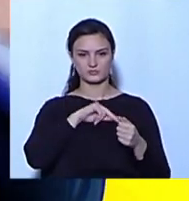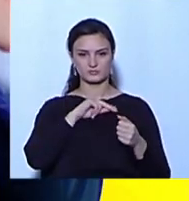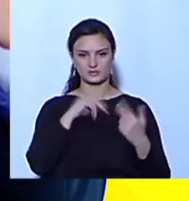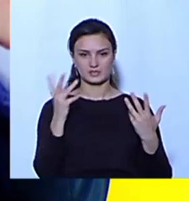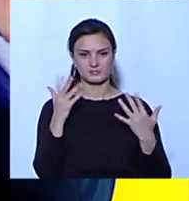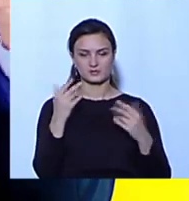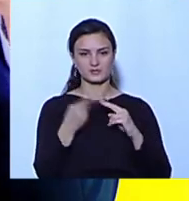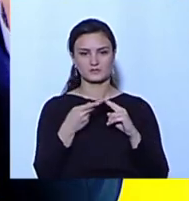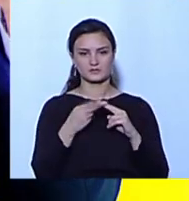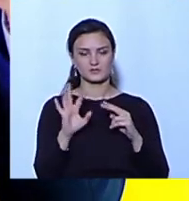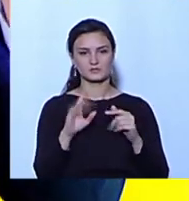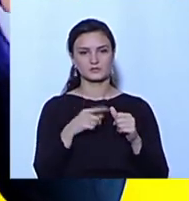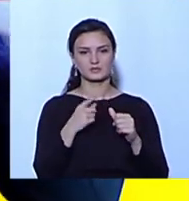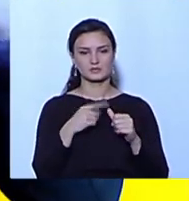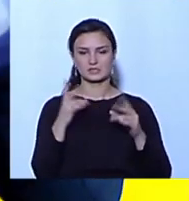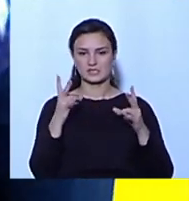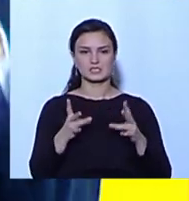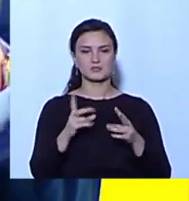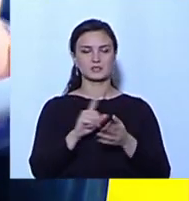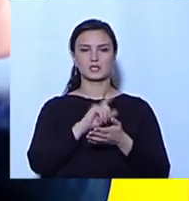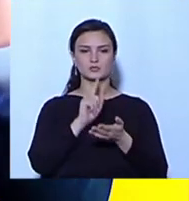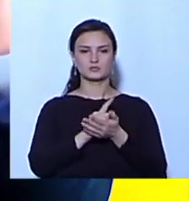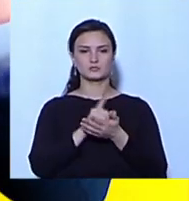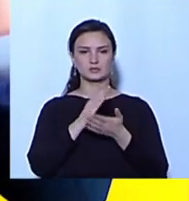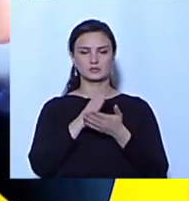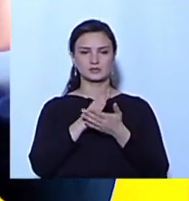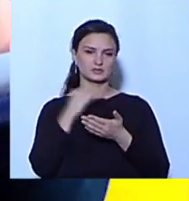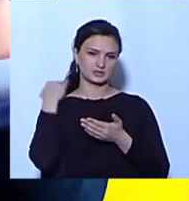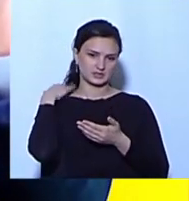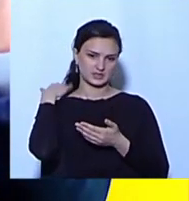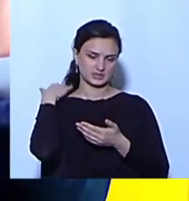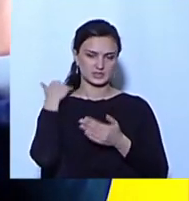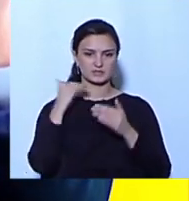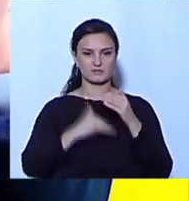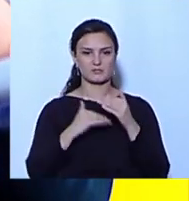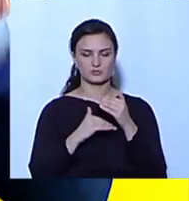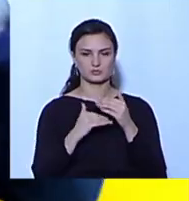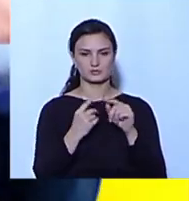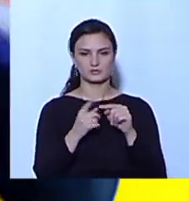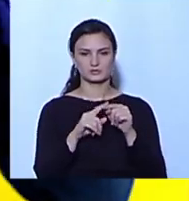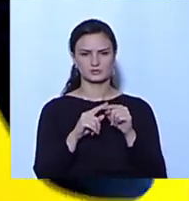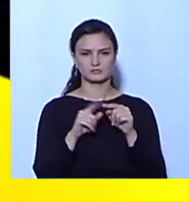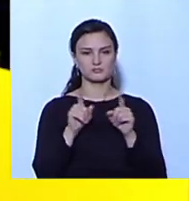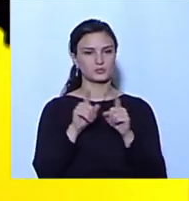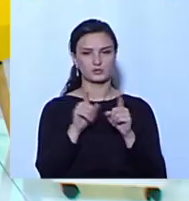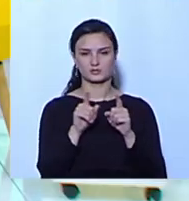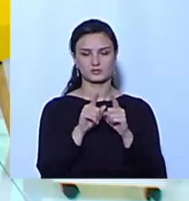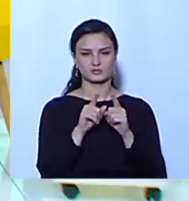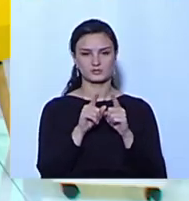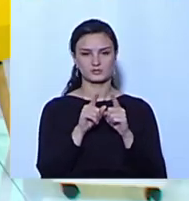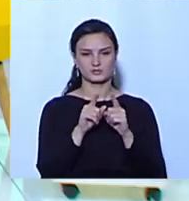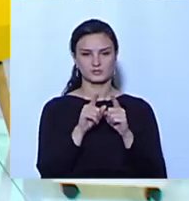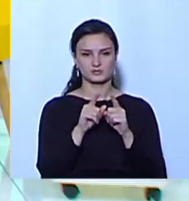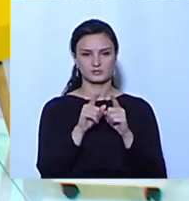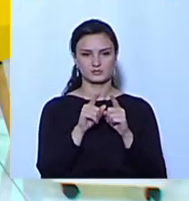ხელებში არაფერი არ გვაწუხებს. ესე იგი, დაზიანება აუცილებლად არის კისრის სეგმენტების ქვევით. მიუხედავად იმისა, რომ არა,